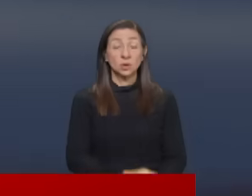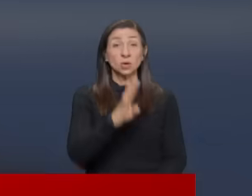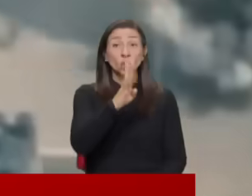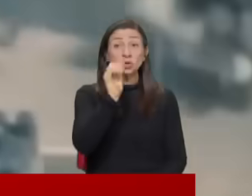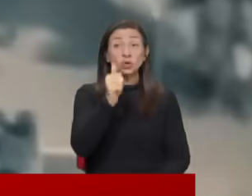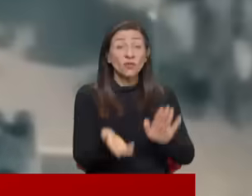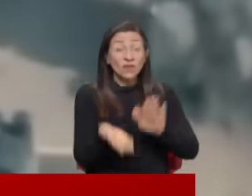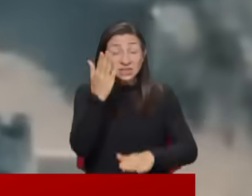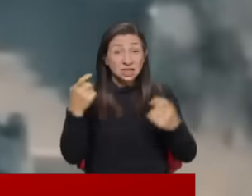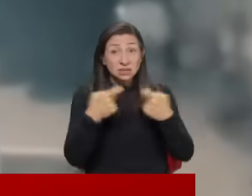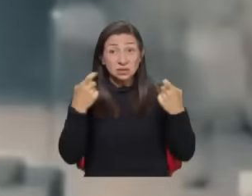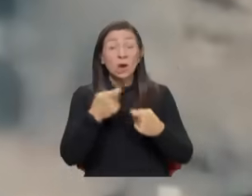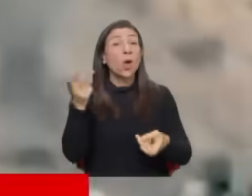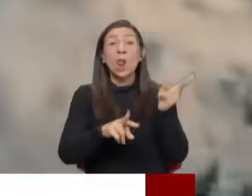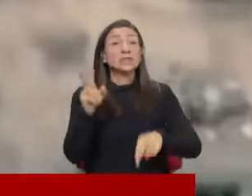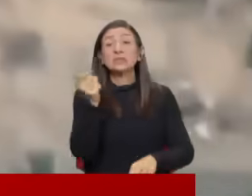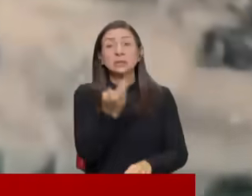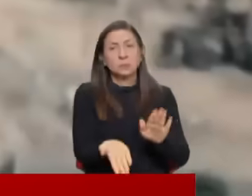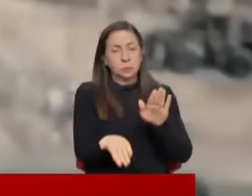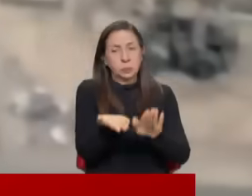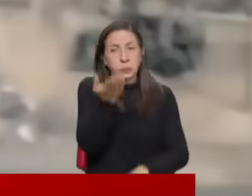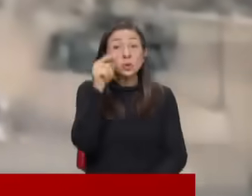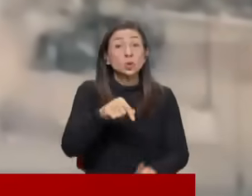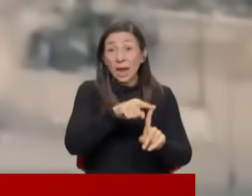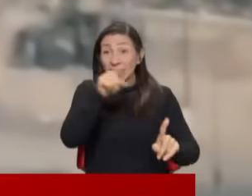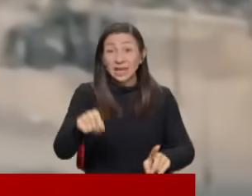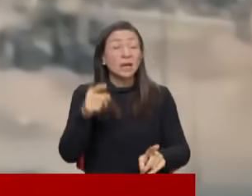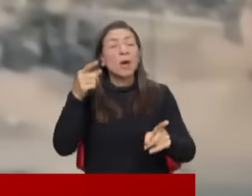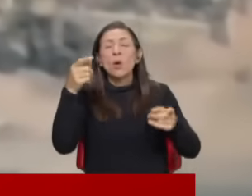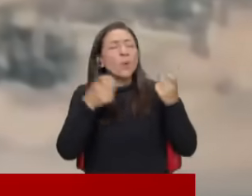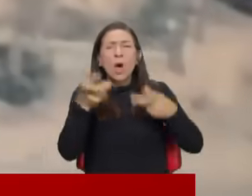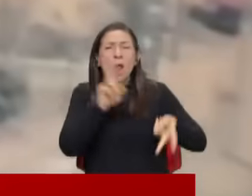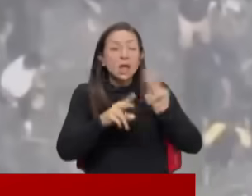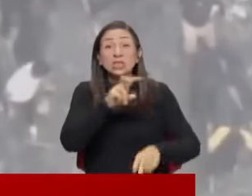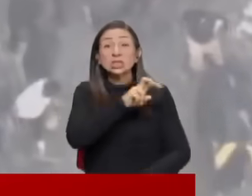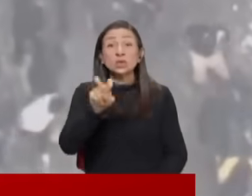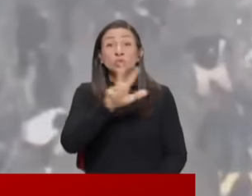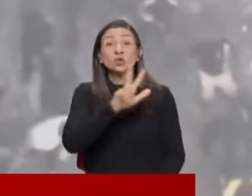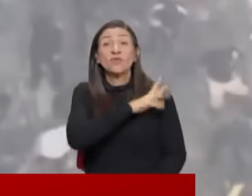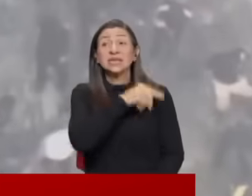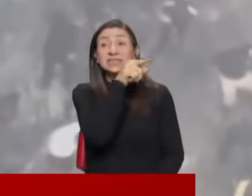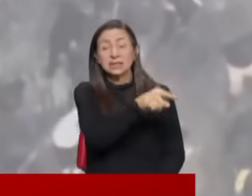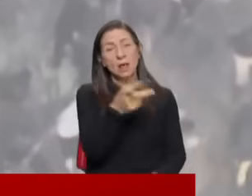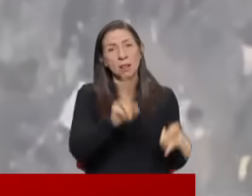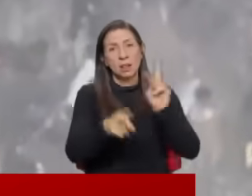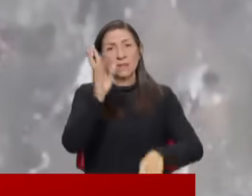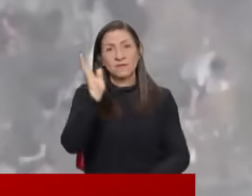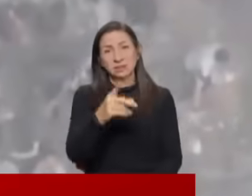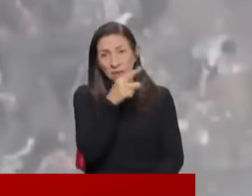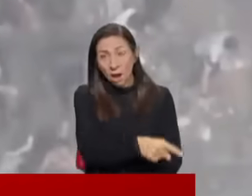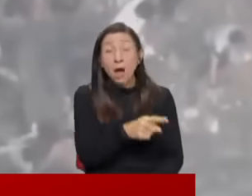4 günü aşan çatışmalarda can kayıpları da artıyor. Şu ana kadar saldırılarda 830 Filistinli hayatını